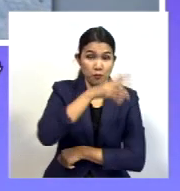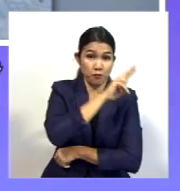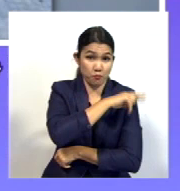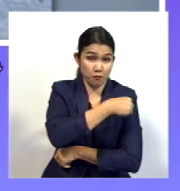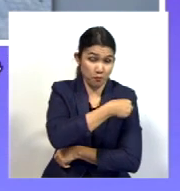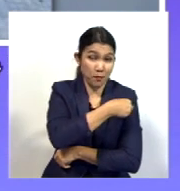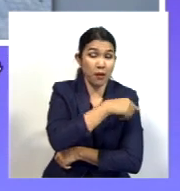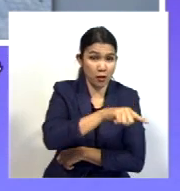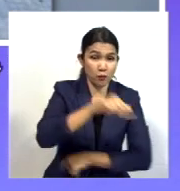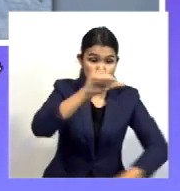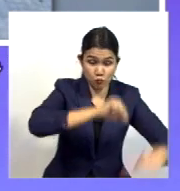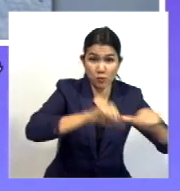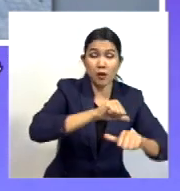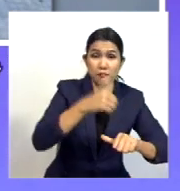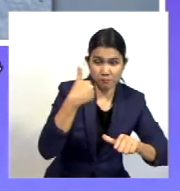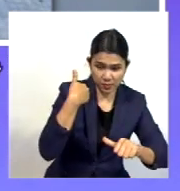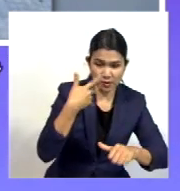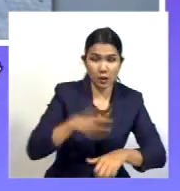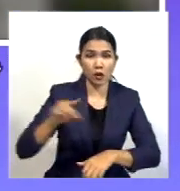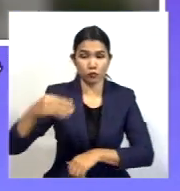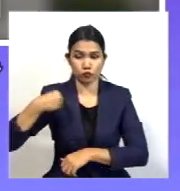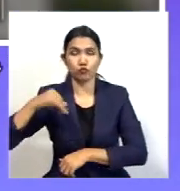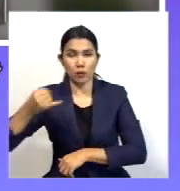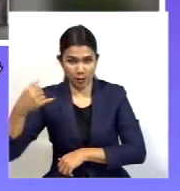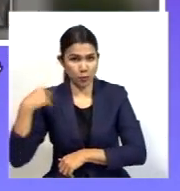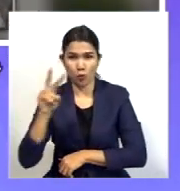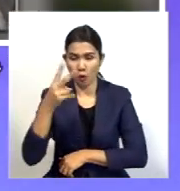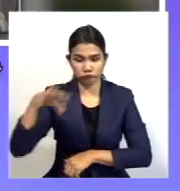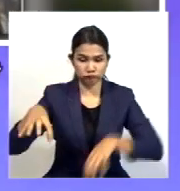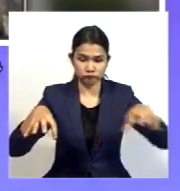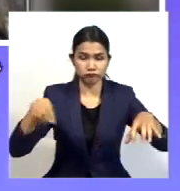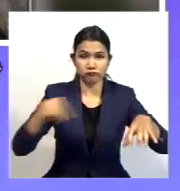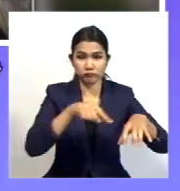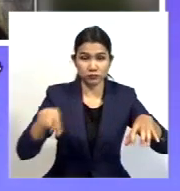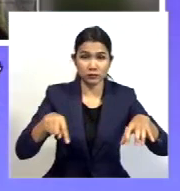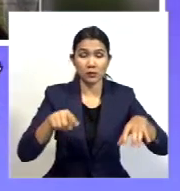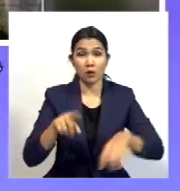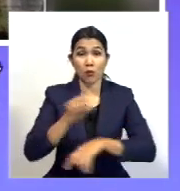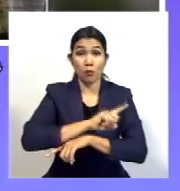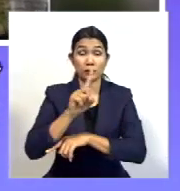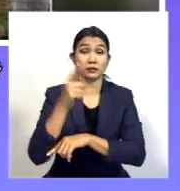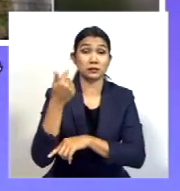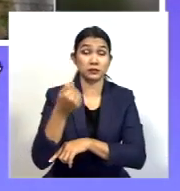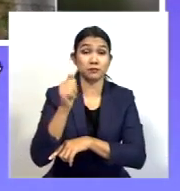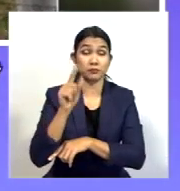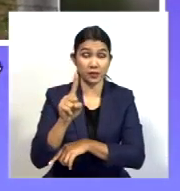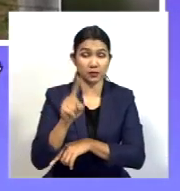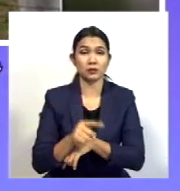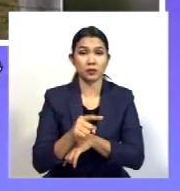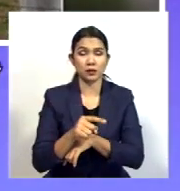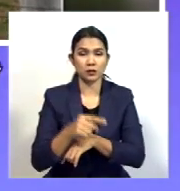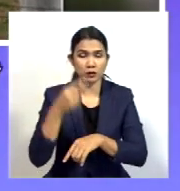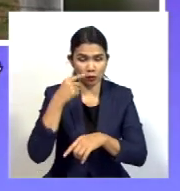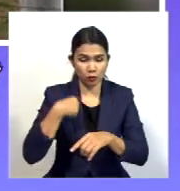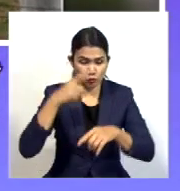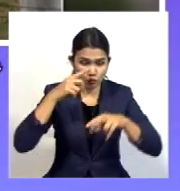ย์แล้วก็ตรวจที่ที่สภากาชาดที่จุฬาด้วยนะครับในวันที่11นะครับก็การตรวจในระดับที่ลึ